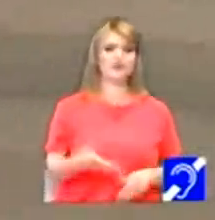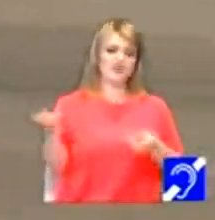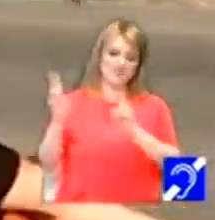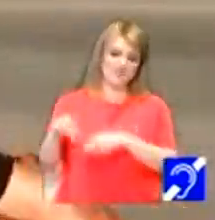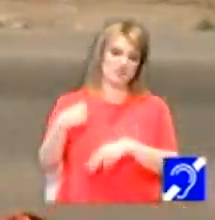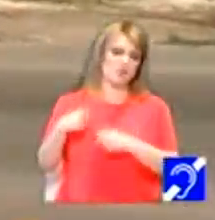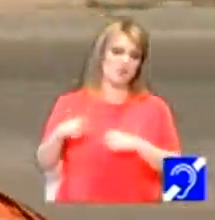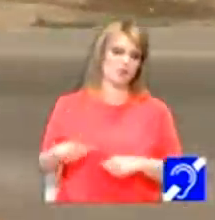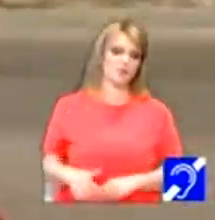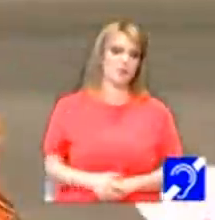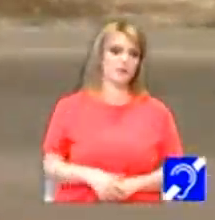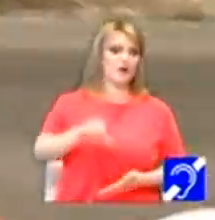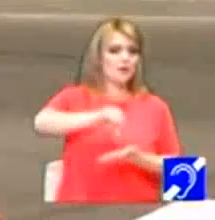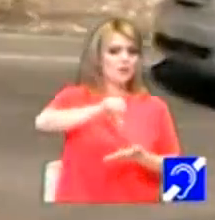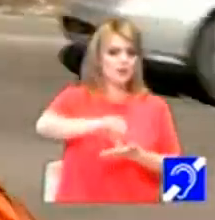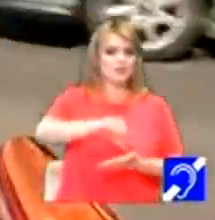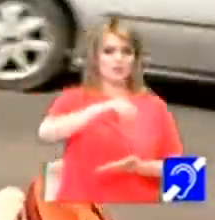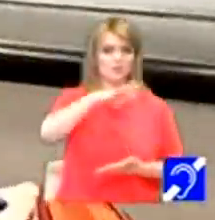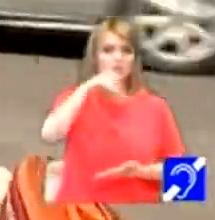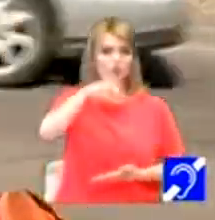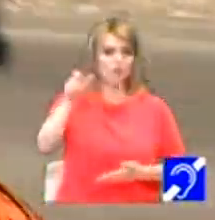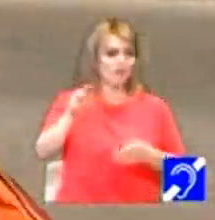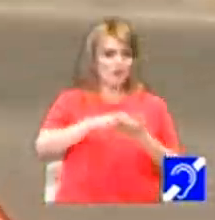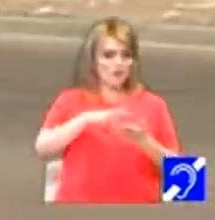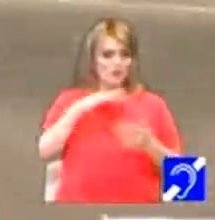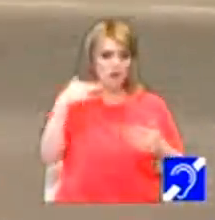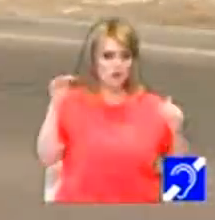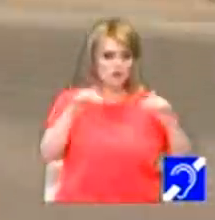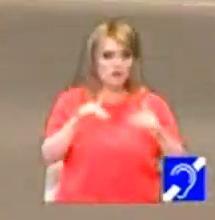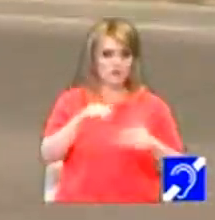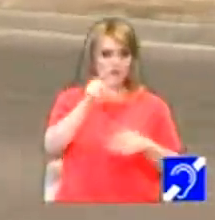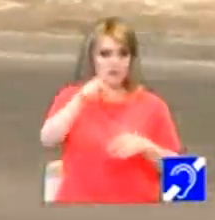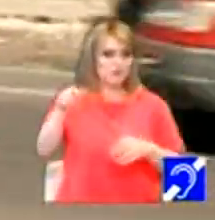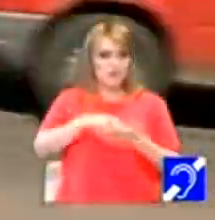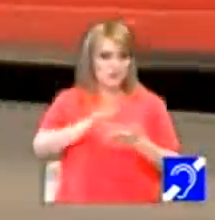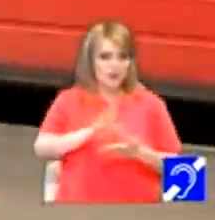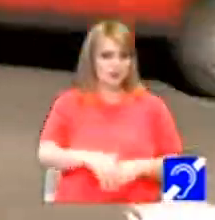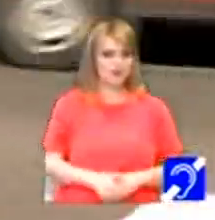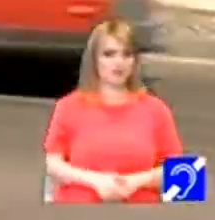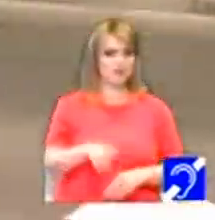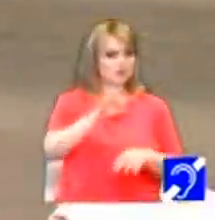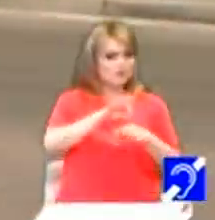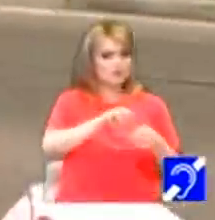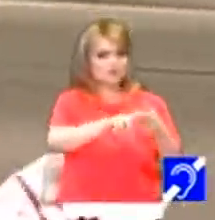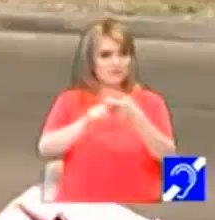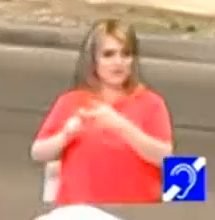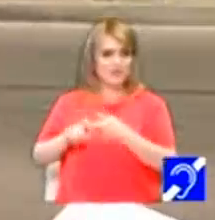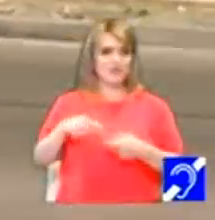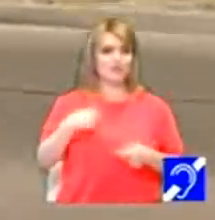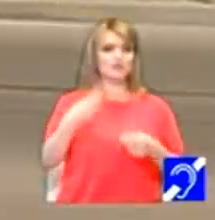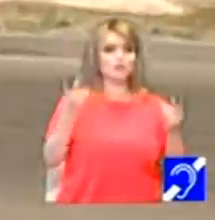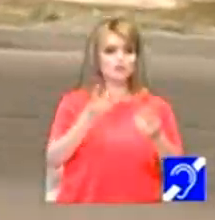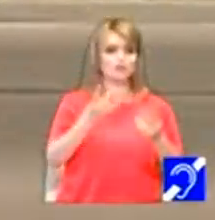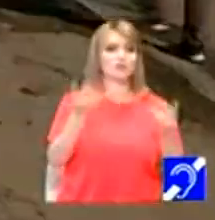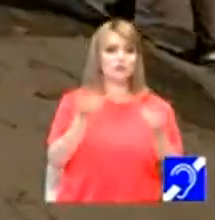Lăsați-mă, Doamne. Participă mulți oameni, nu vă-i frică de aglomerație? Nu, de unul Dumnezeu. Îmbolnăviți? De unul Dumnezeu